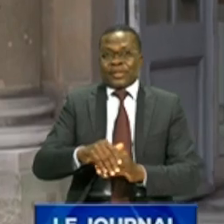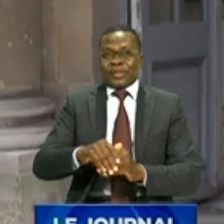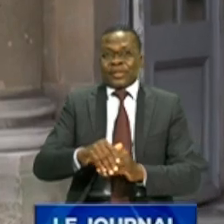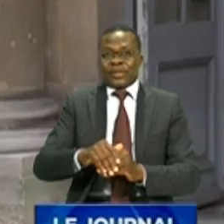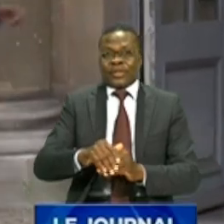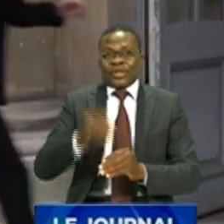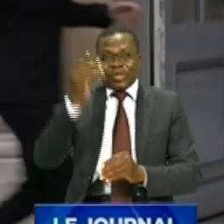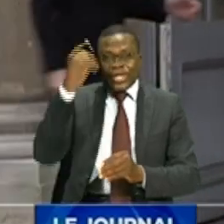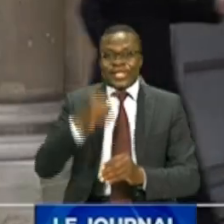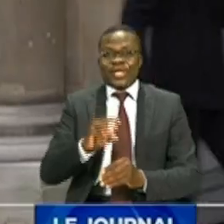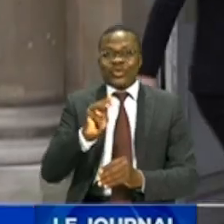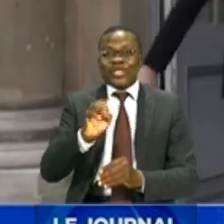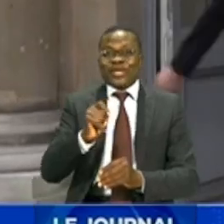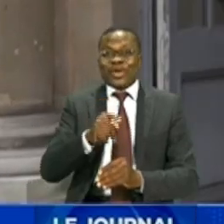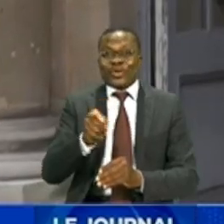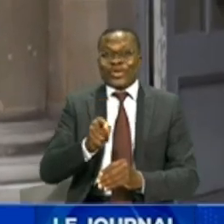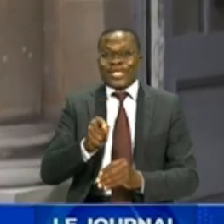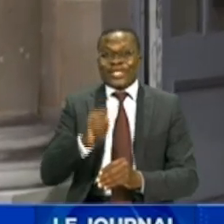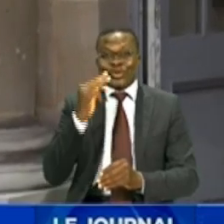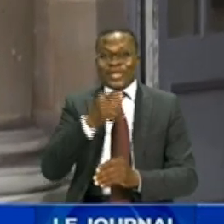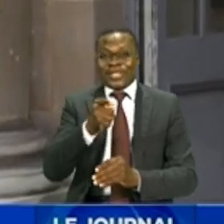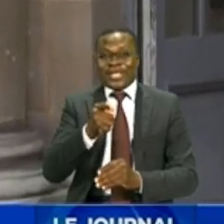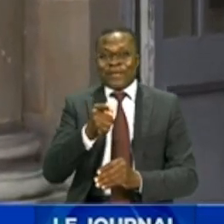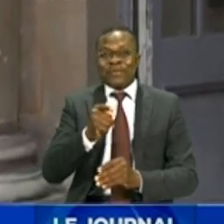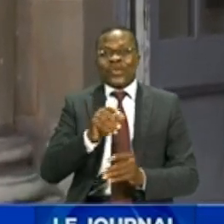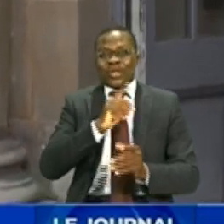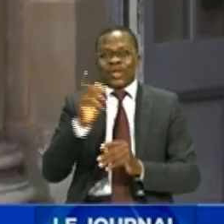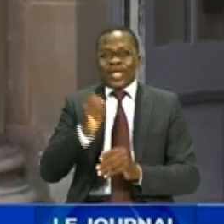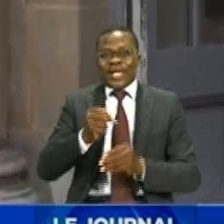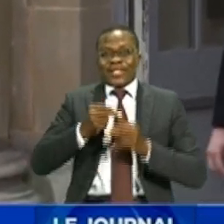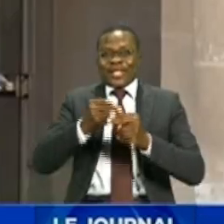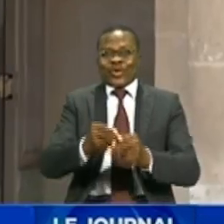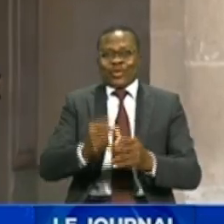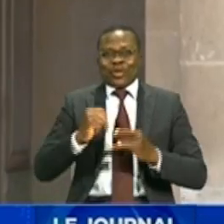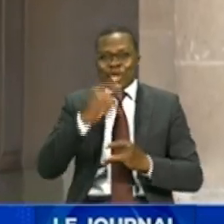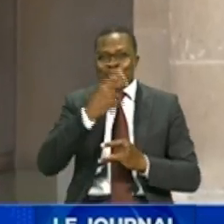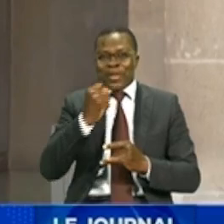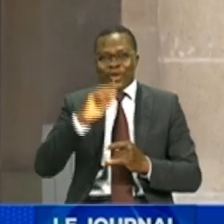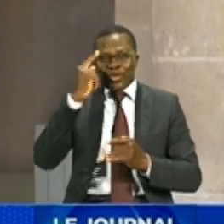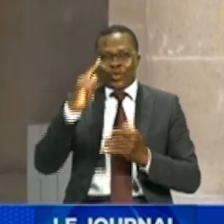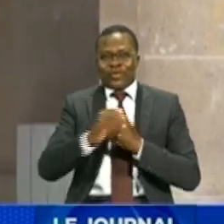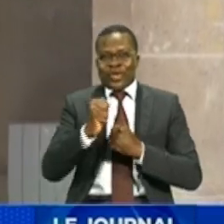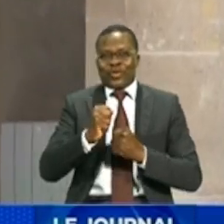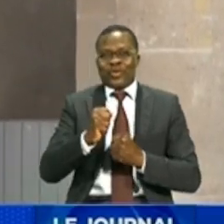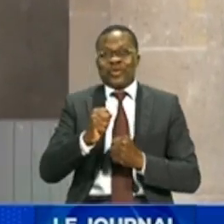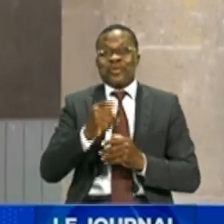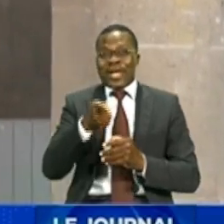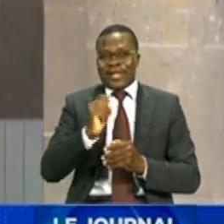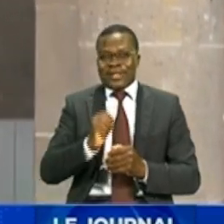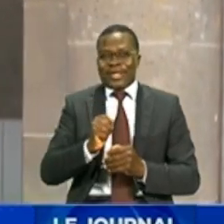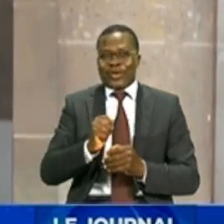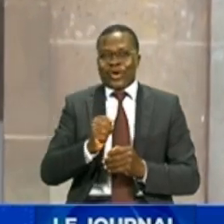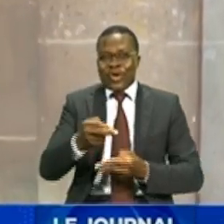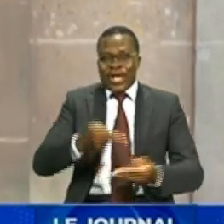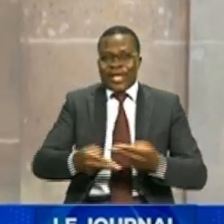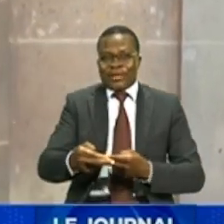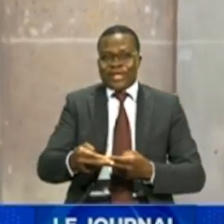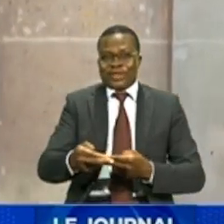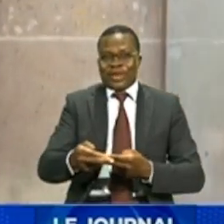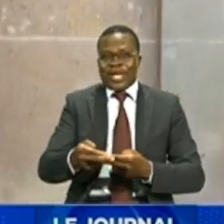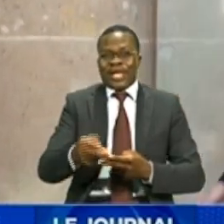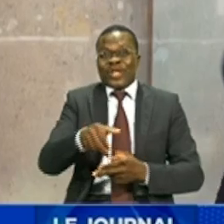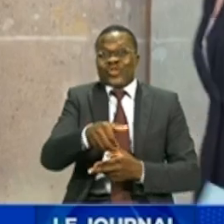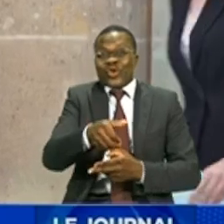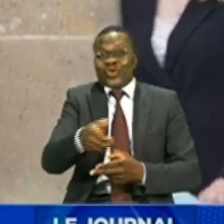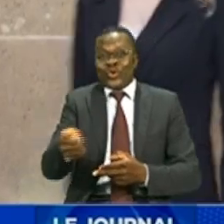La députée macroniste Maud Brejean a été nommée porte-parole du gouvernement de Michel Barnier en remplacement de